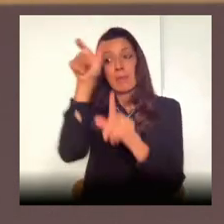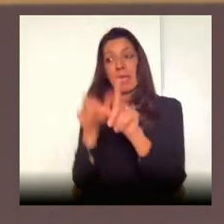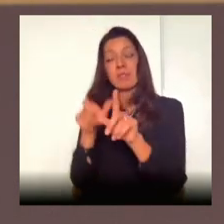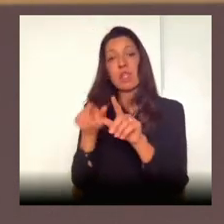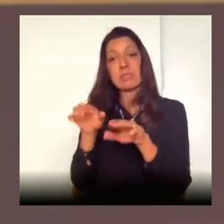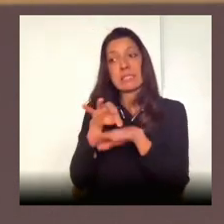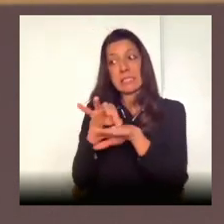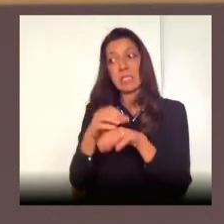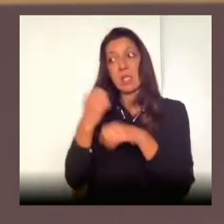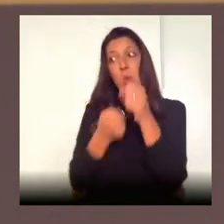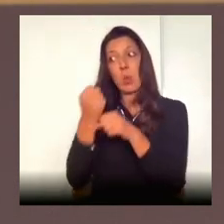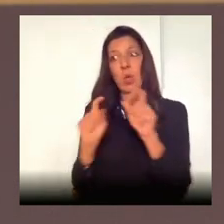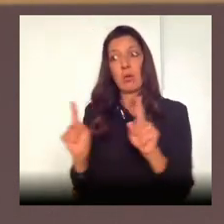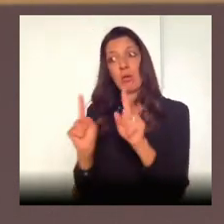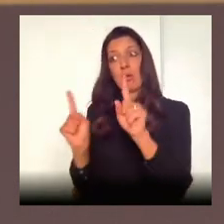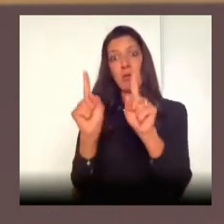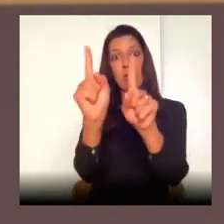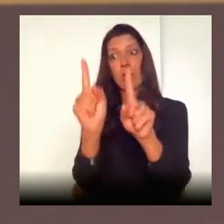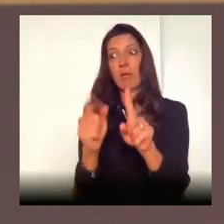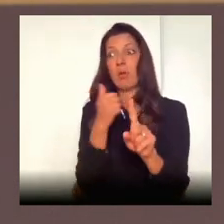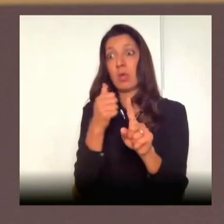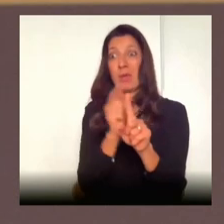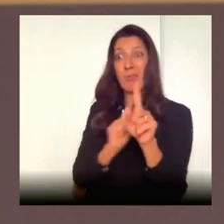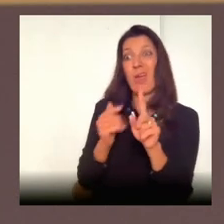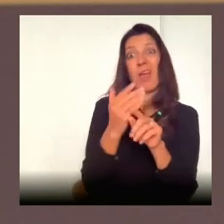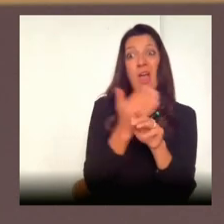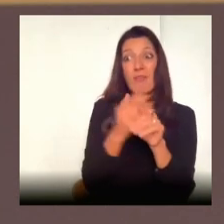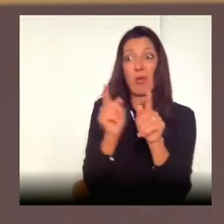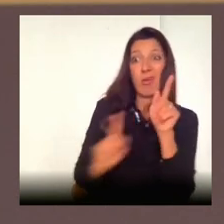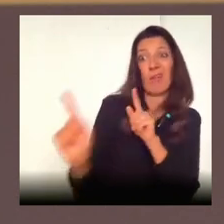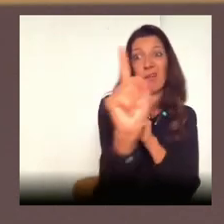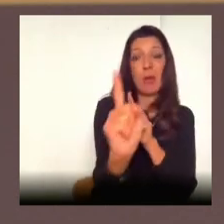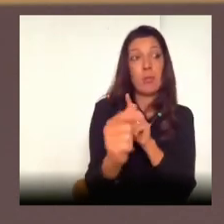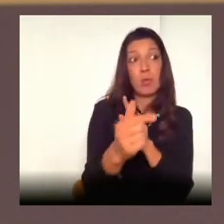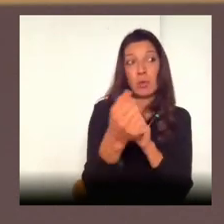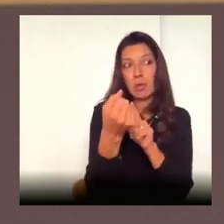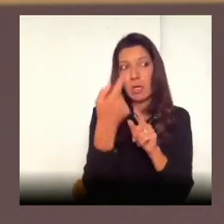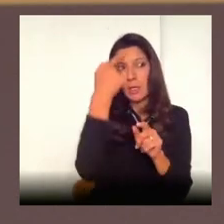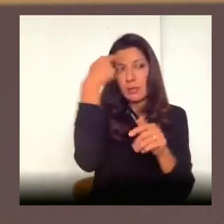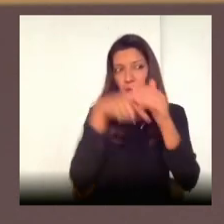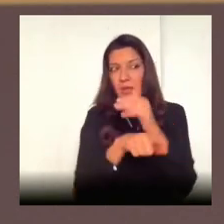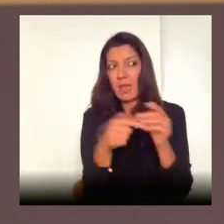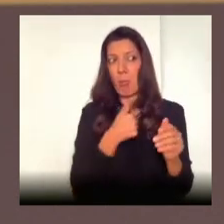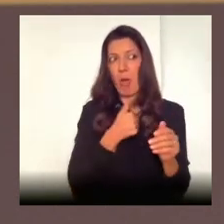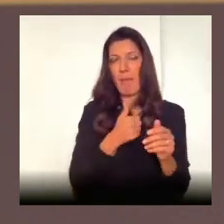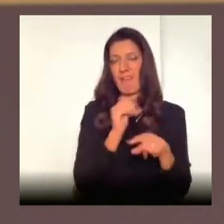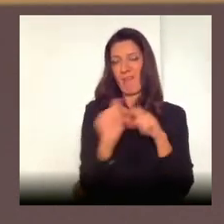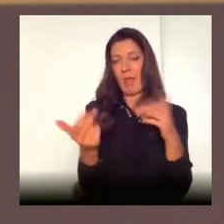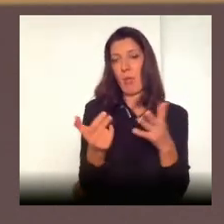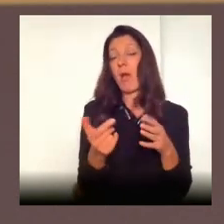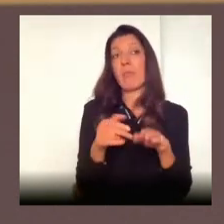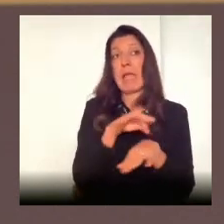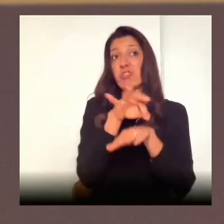guide, quand il court, quasiment une foulée devant moi pour pouvoir anticiper ce que je vais faire. Et donc, pour l'instant, les systèmes de GPS n'ont pas encore cette